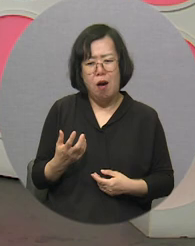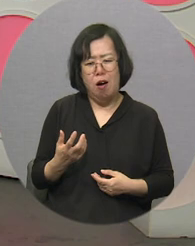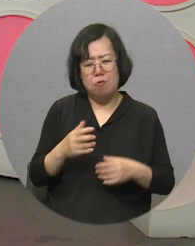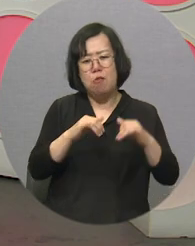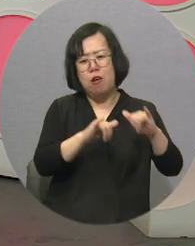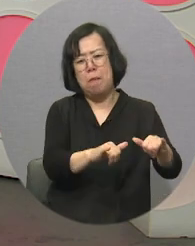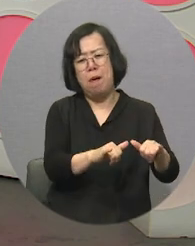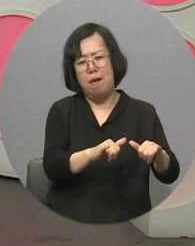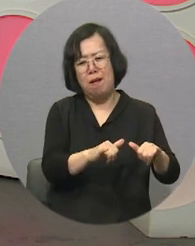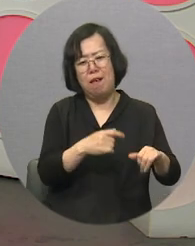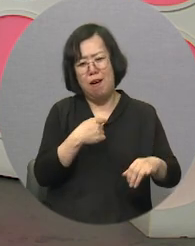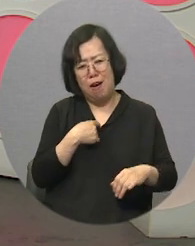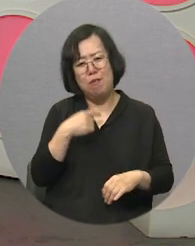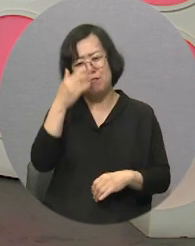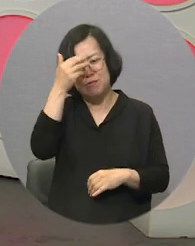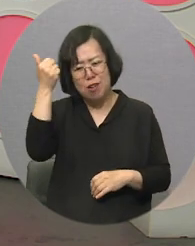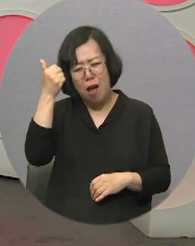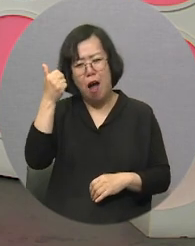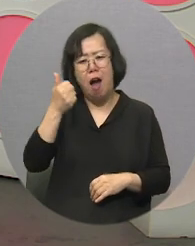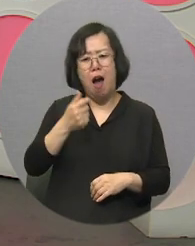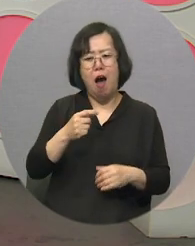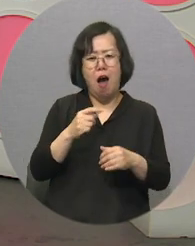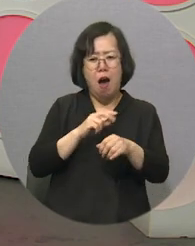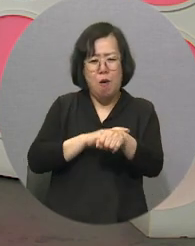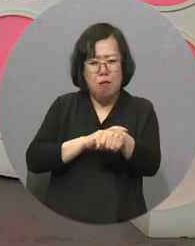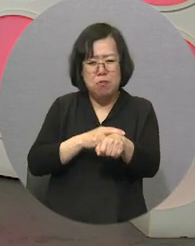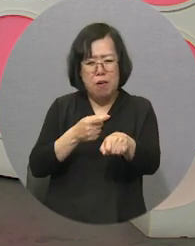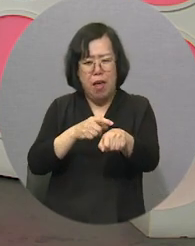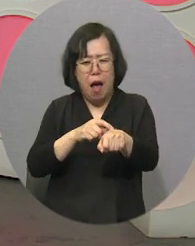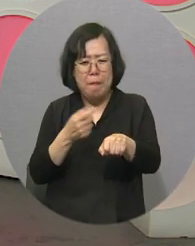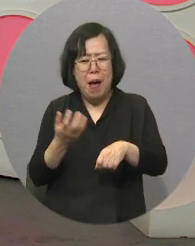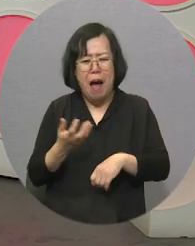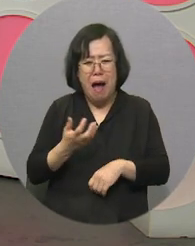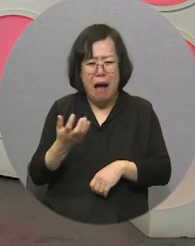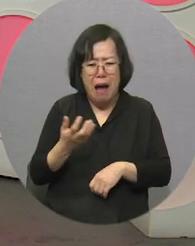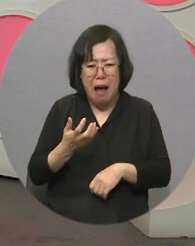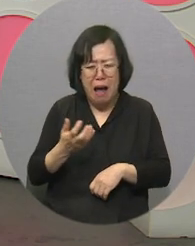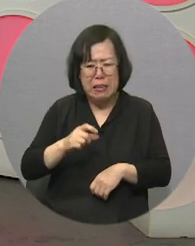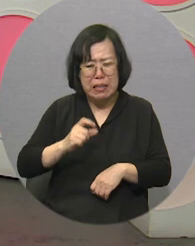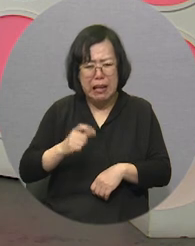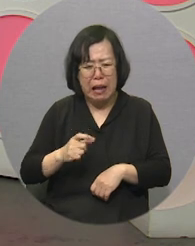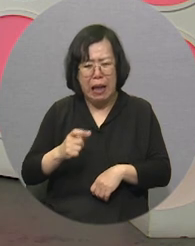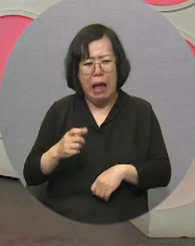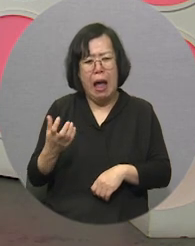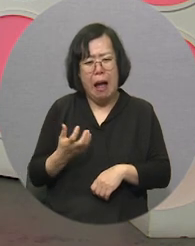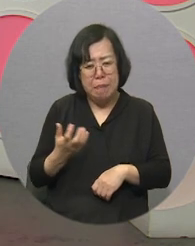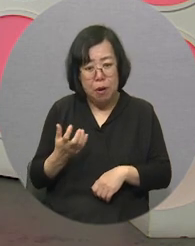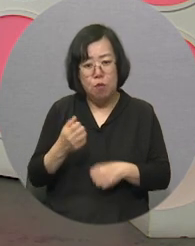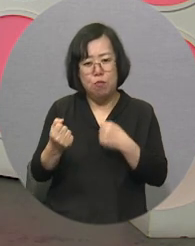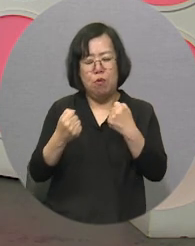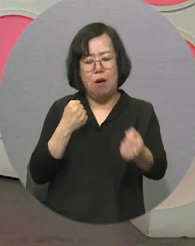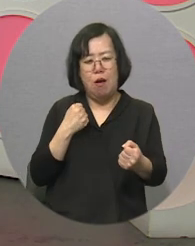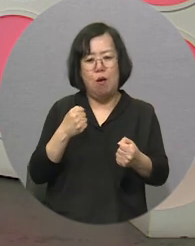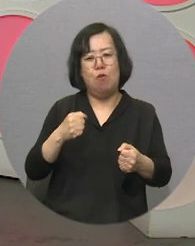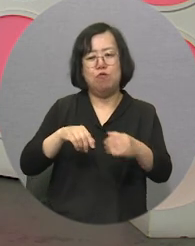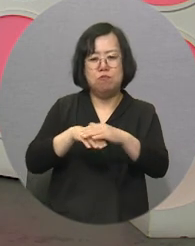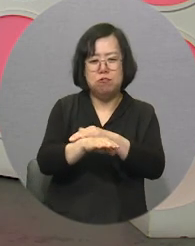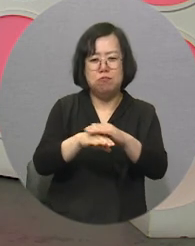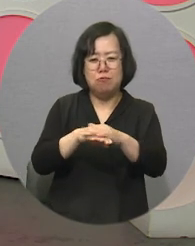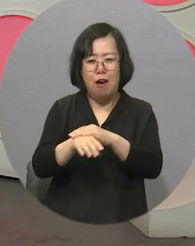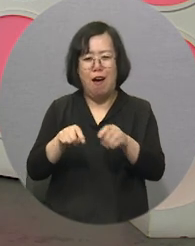참았다는 것을. 지금도 남자 구두만 보면 저희 외할아버지가 생각납니다.